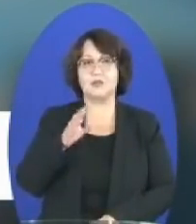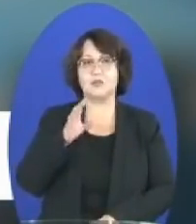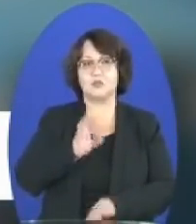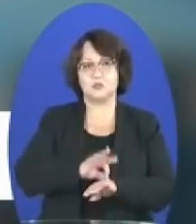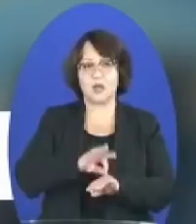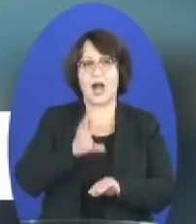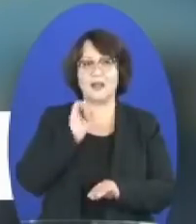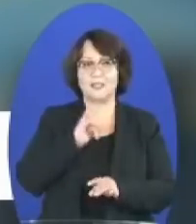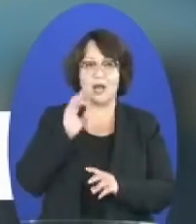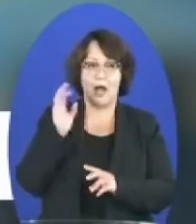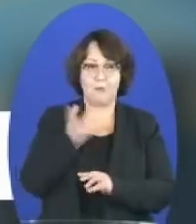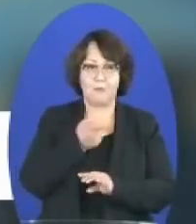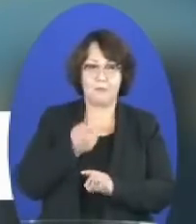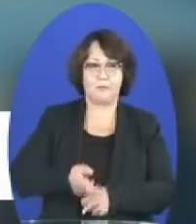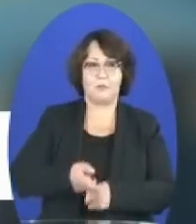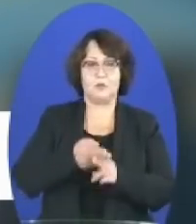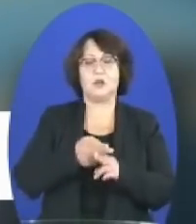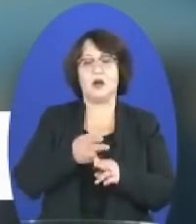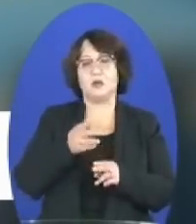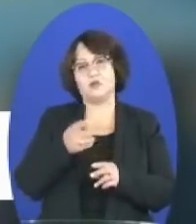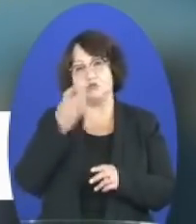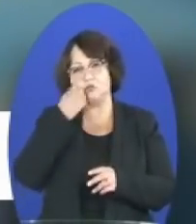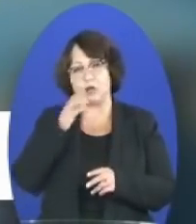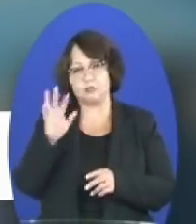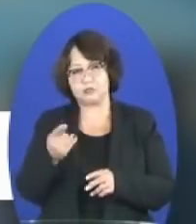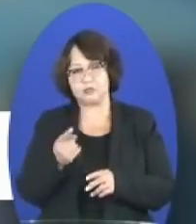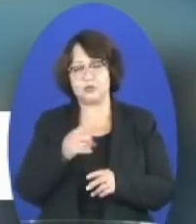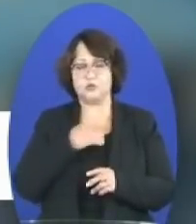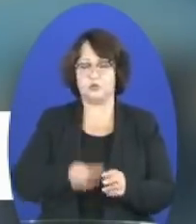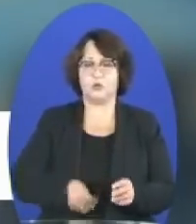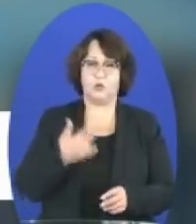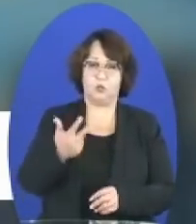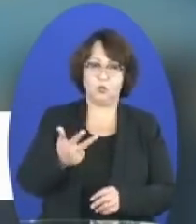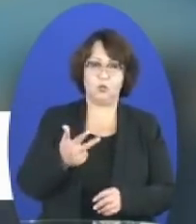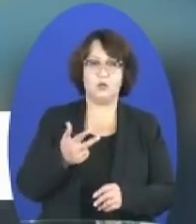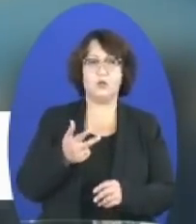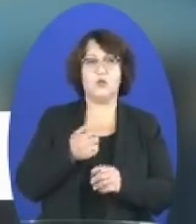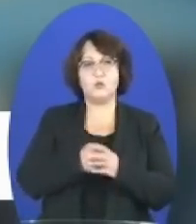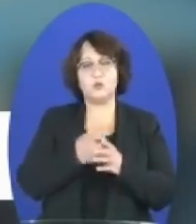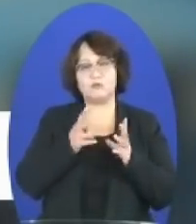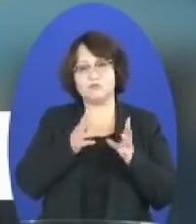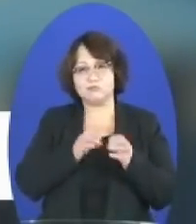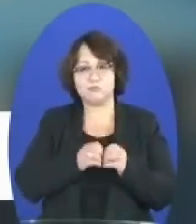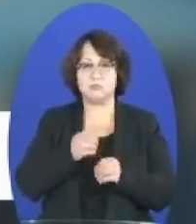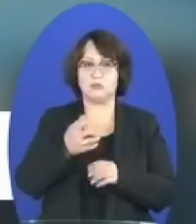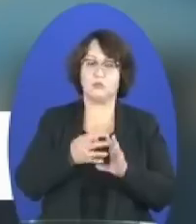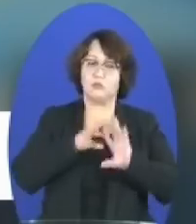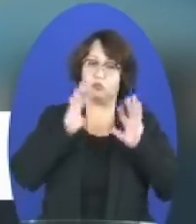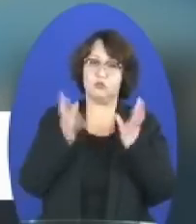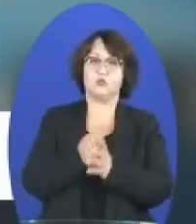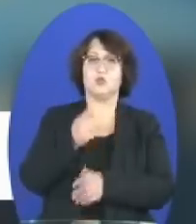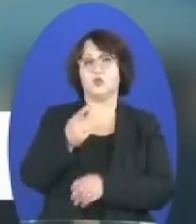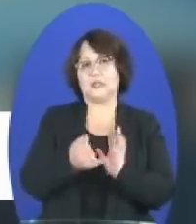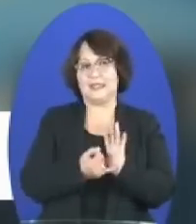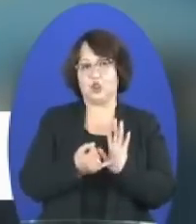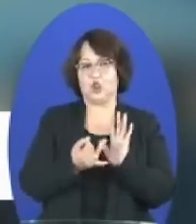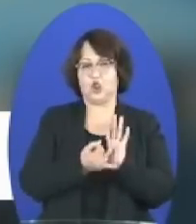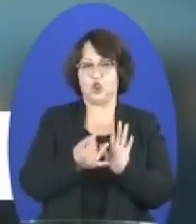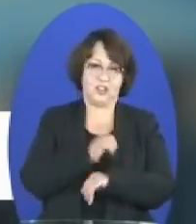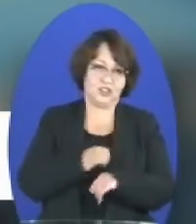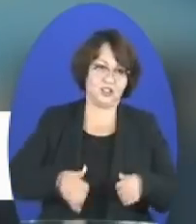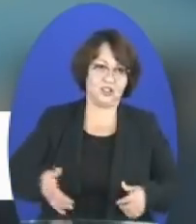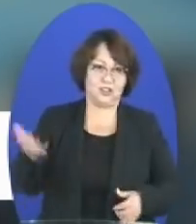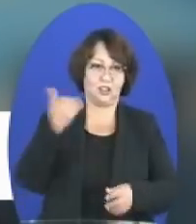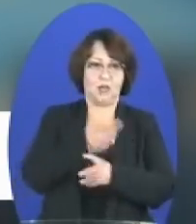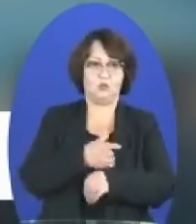22, өндөр настан 11, жирэмсэн 3, хүндэтгэн үзэх бусад шалтгаантай 58, нийтдээ 167 иргэн ирэх юм байна. Тэднийг халдвар